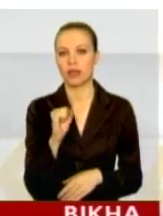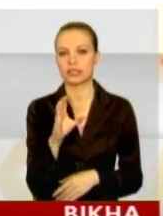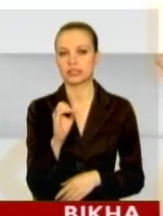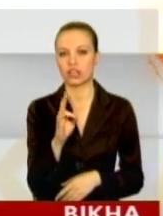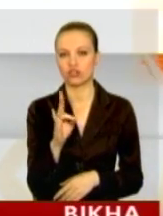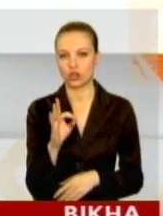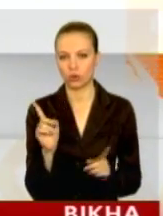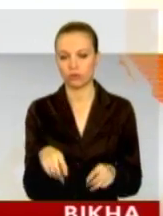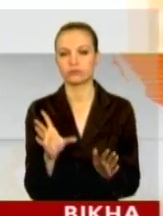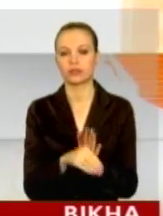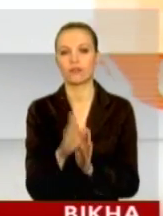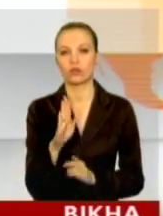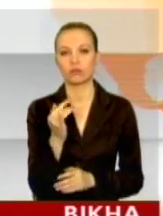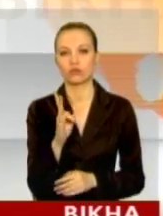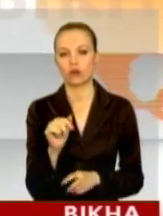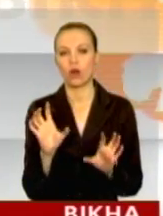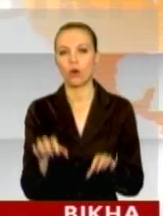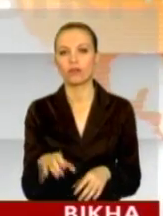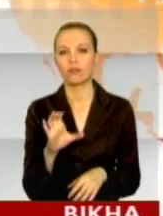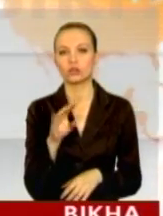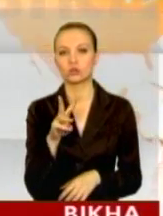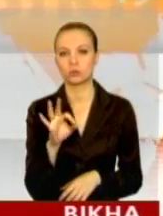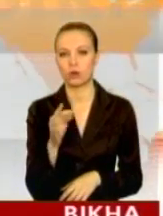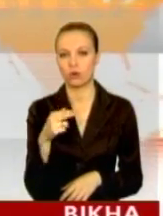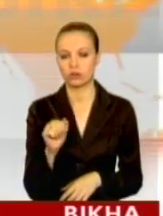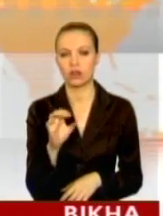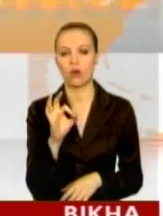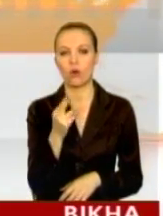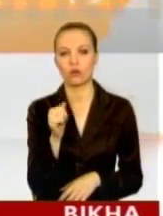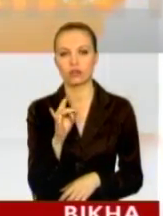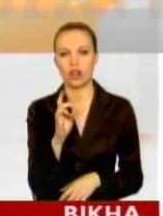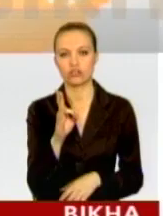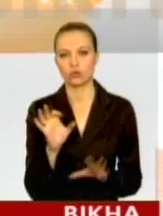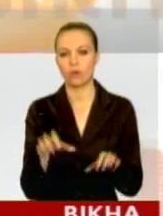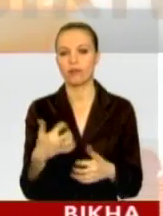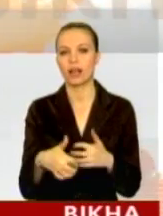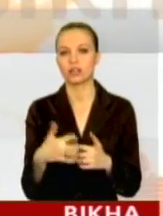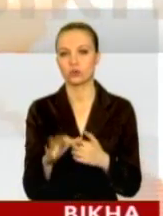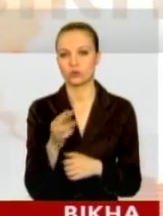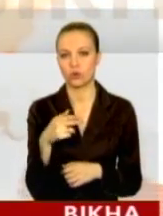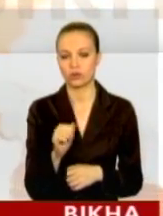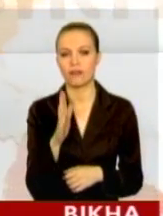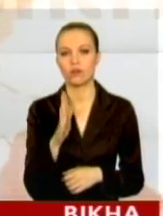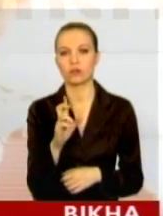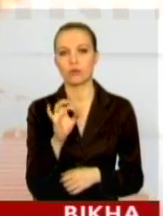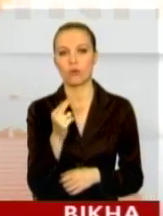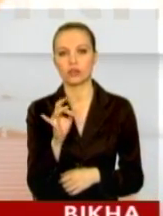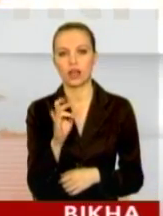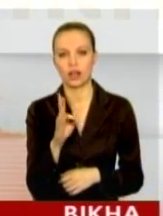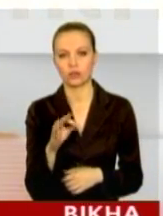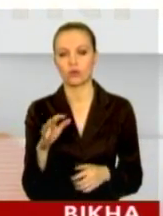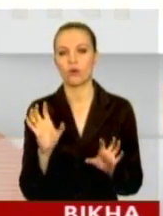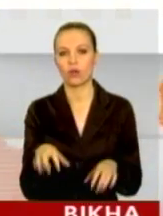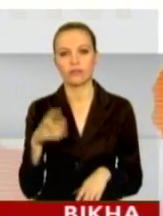Сенченко Володимир Шульга голова Сумської Ода Юрій одарченко голова Херсонської Ода Володимир Бондаренко